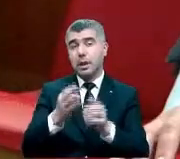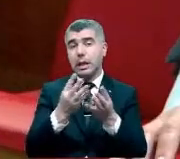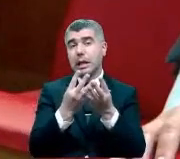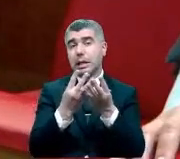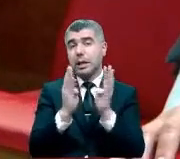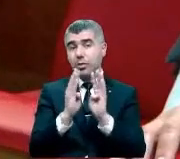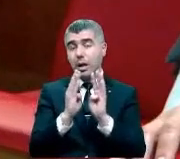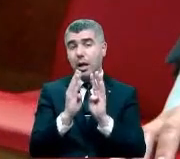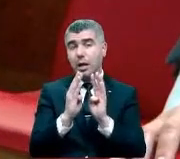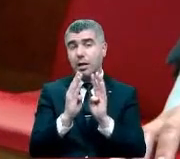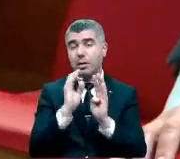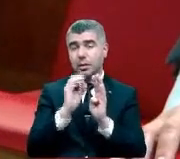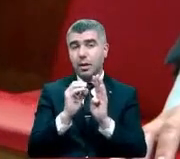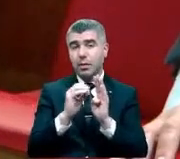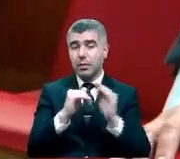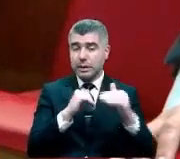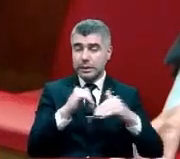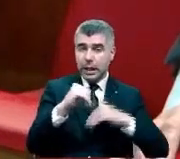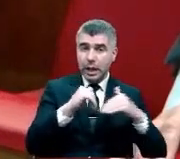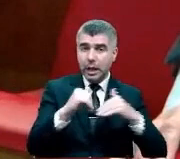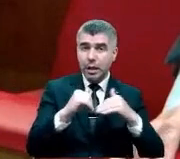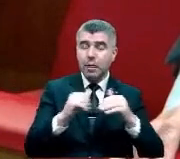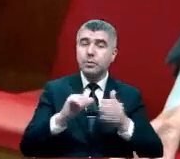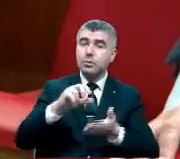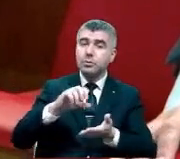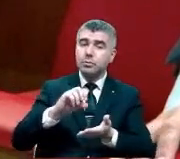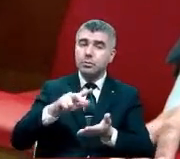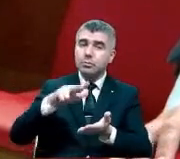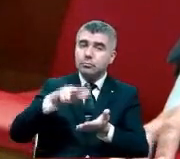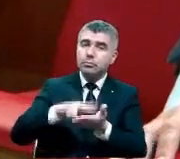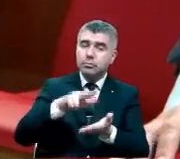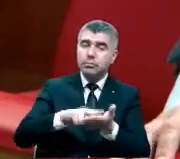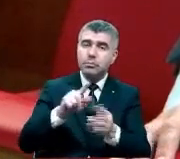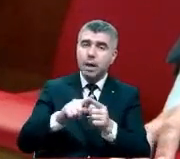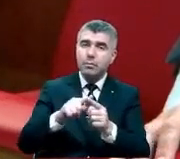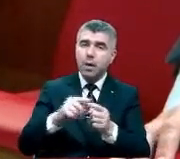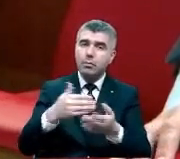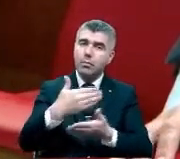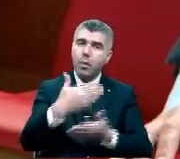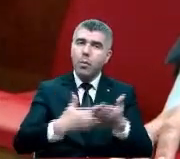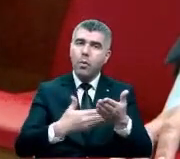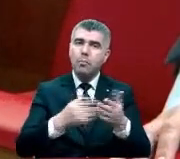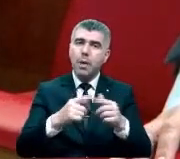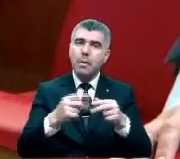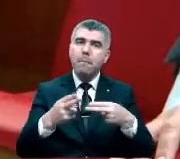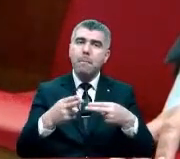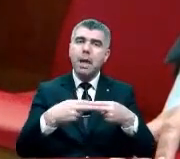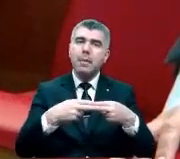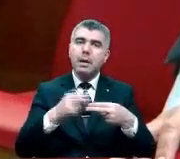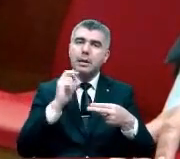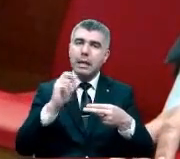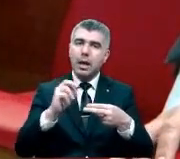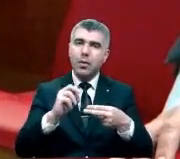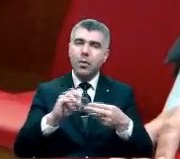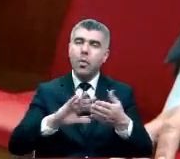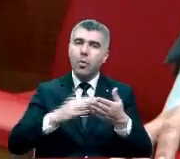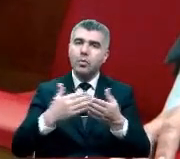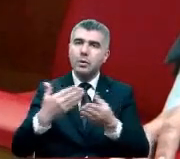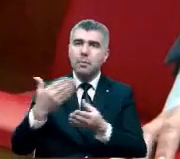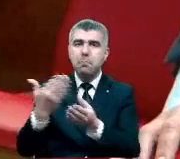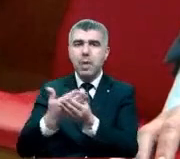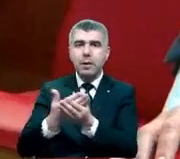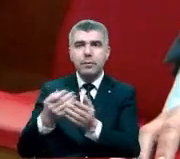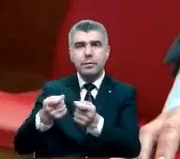ديال النقل منفتحين على البت وعلى منح رخص النقل المزدوج من بعد ما تجينا من اللجان